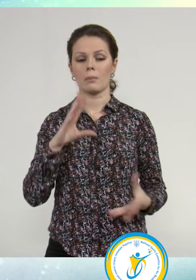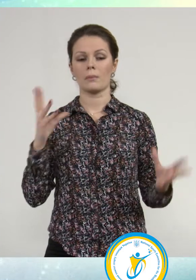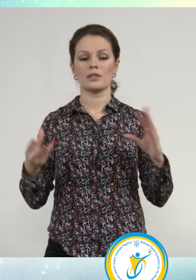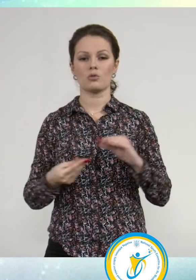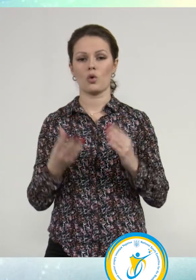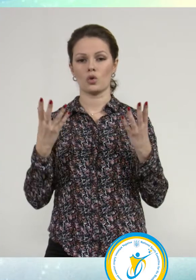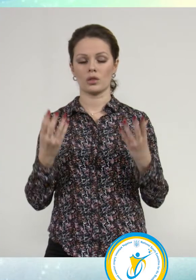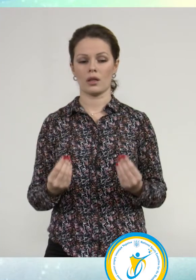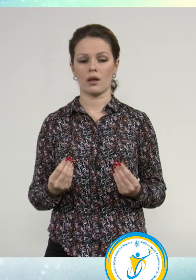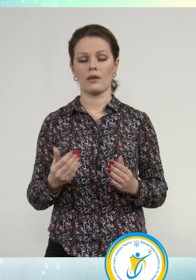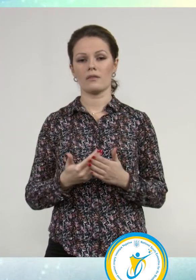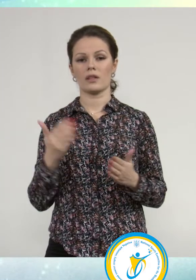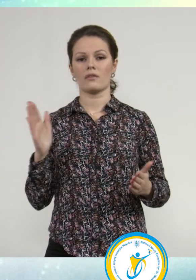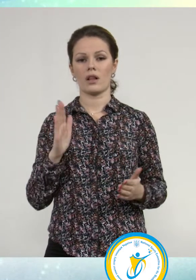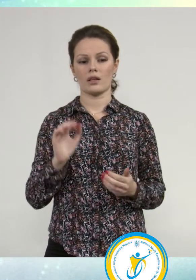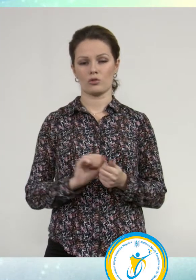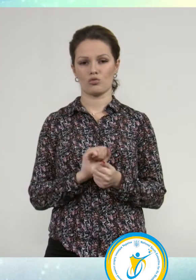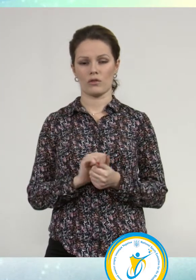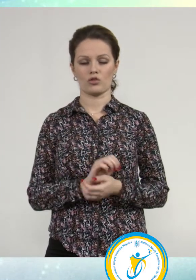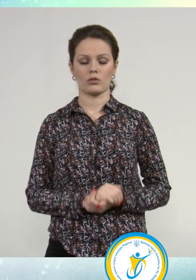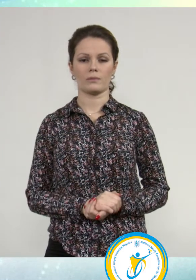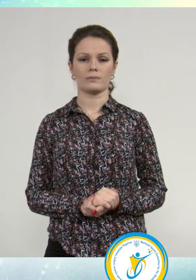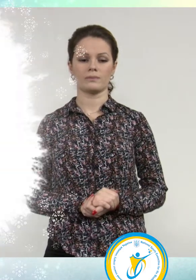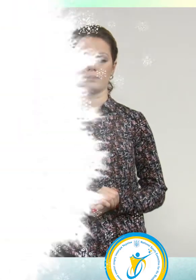дня від Валерія Сушкевича.